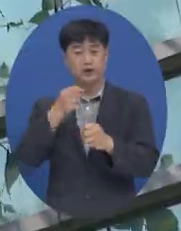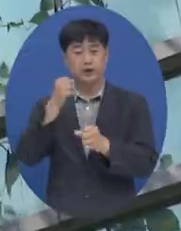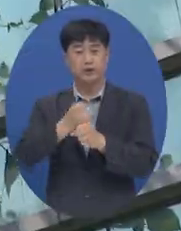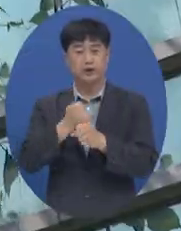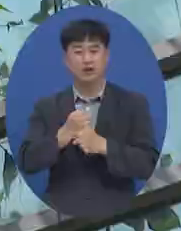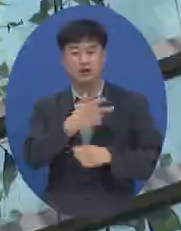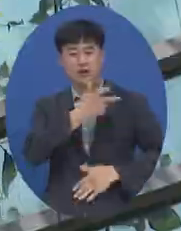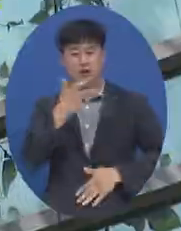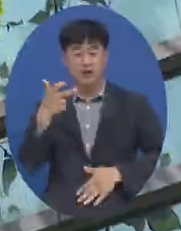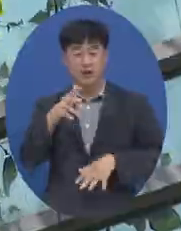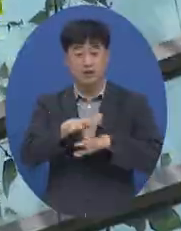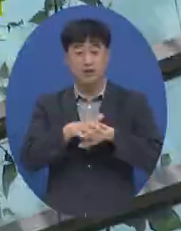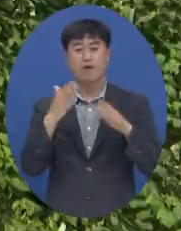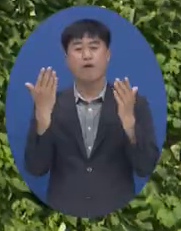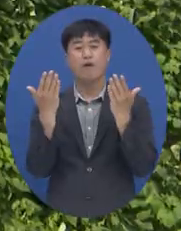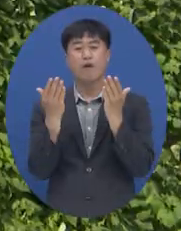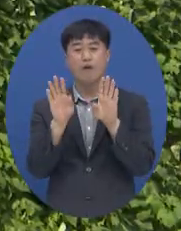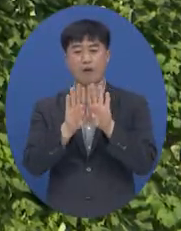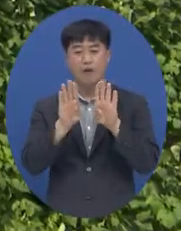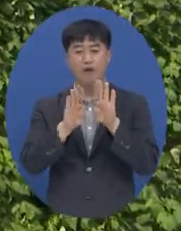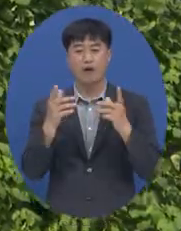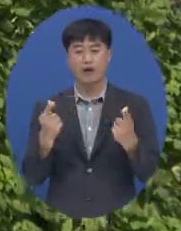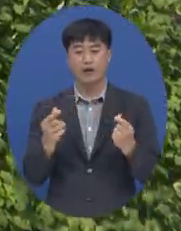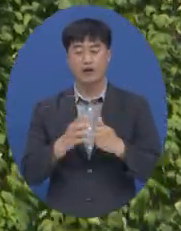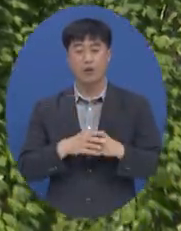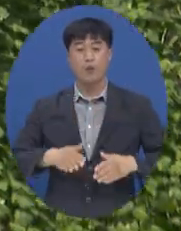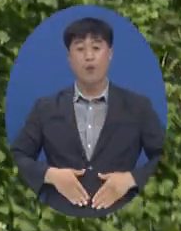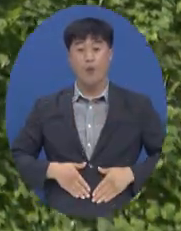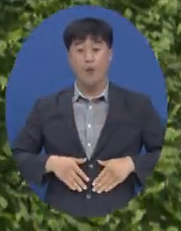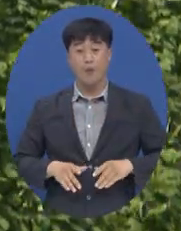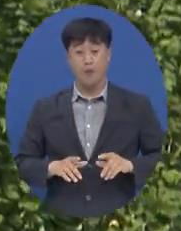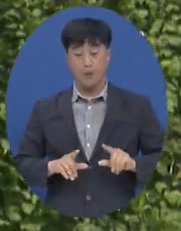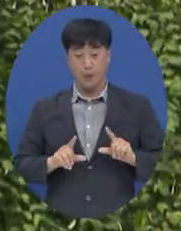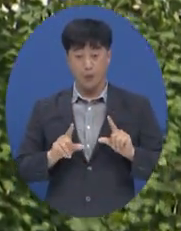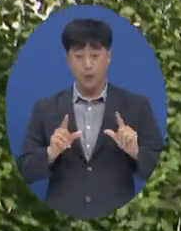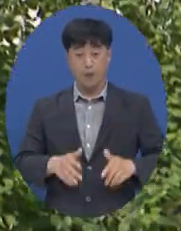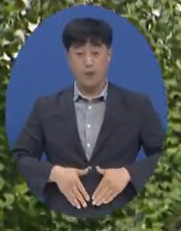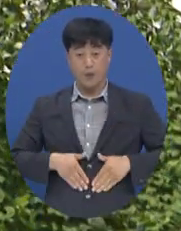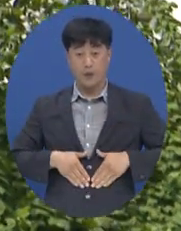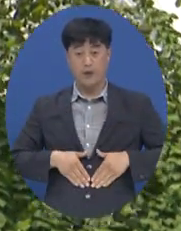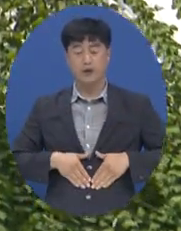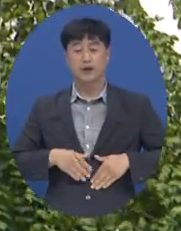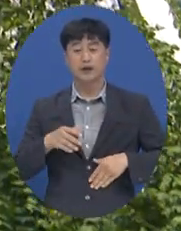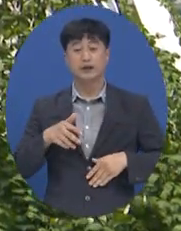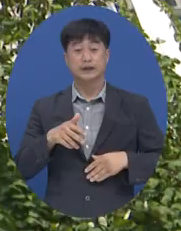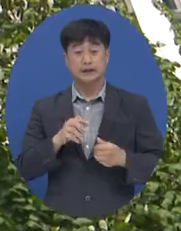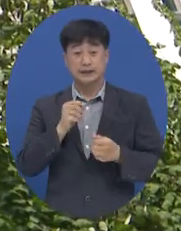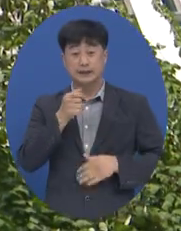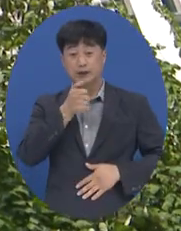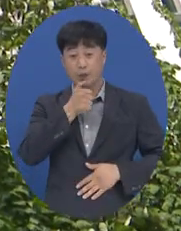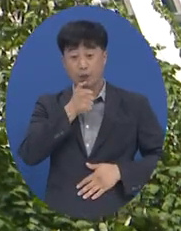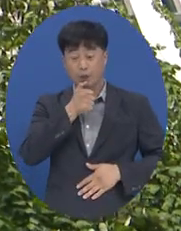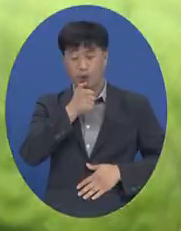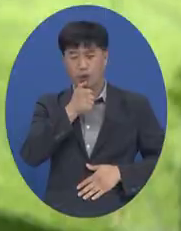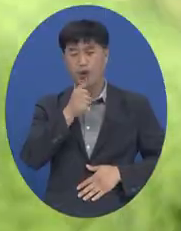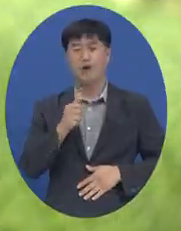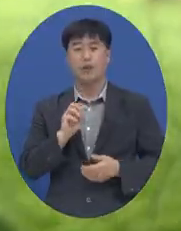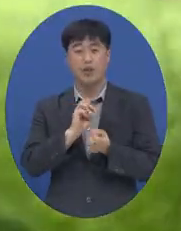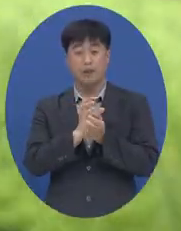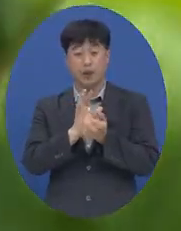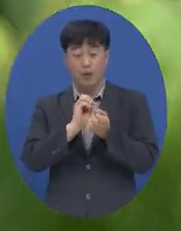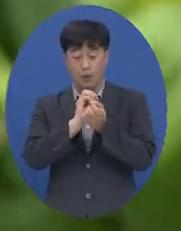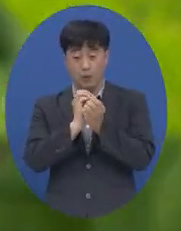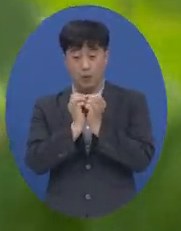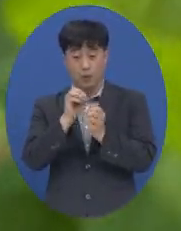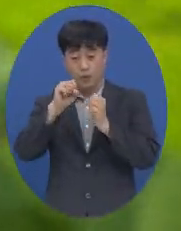만든 대형 커튼 같습니다. 올봄 제비콩과 나팔꽃을 화분에 심은 건데 3층 높이까지